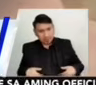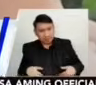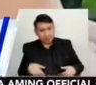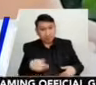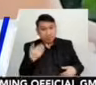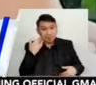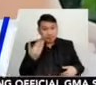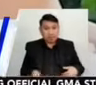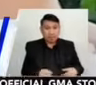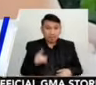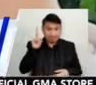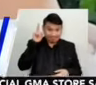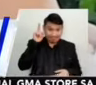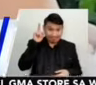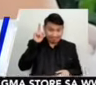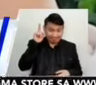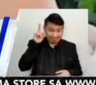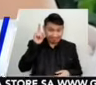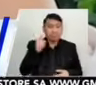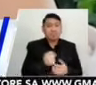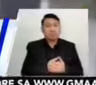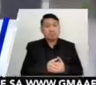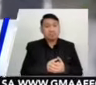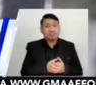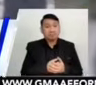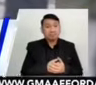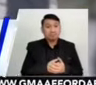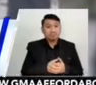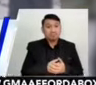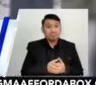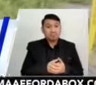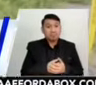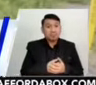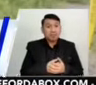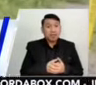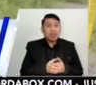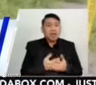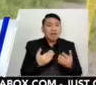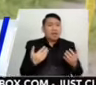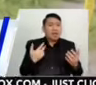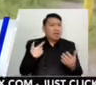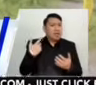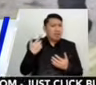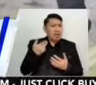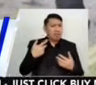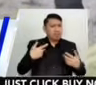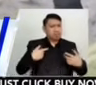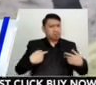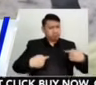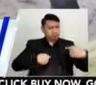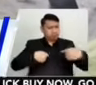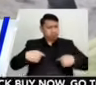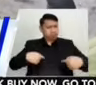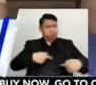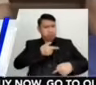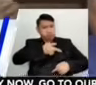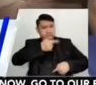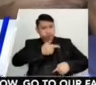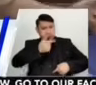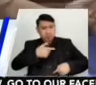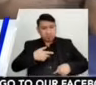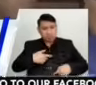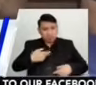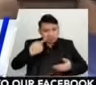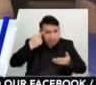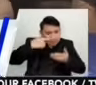kanyang Israeli boyfriend na si Itzhak Cohen. May tig dalawang tama ng bala ang magkasintahan base sa autopsy. Ayon sa